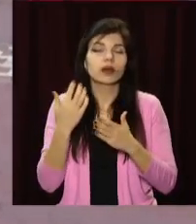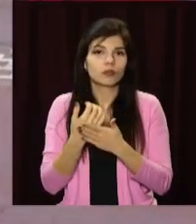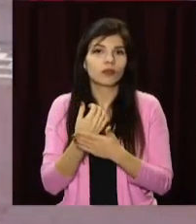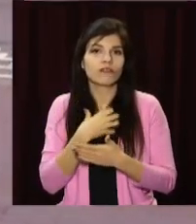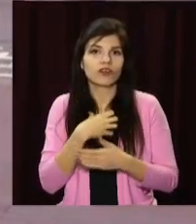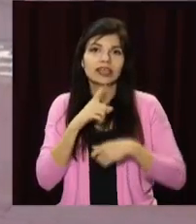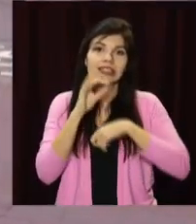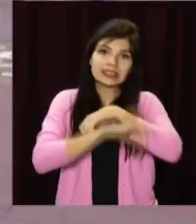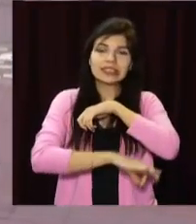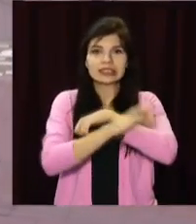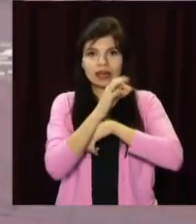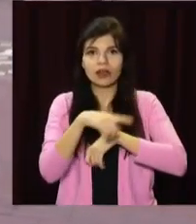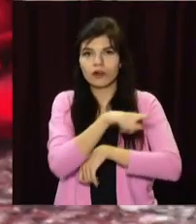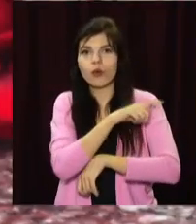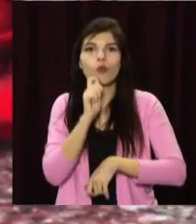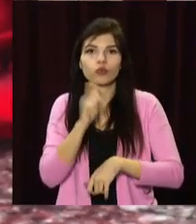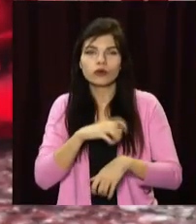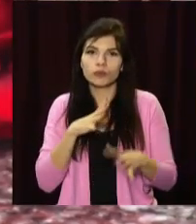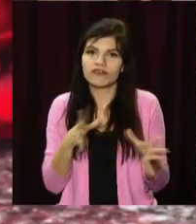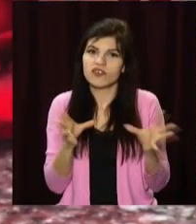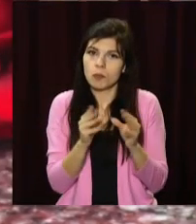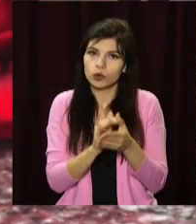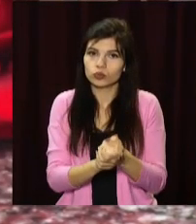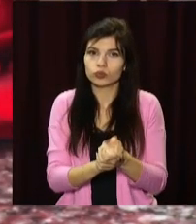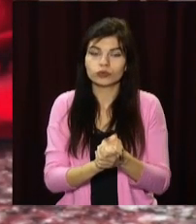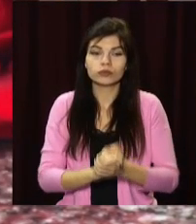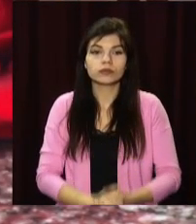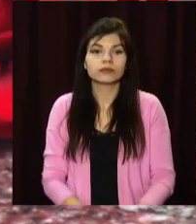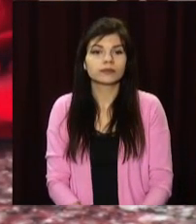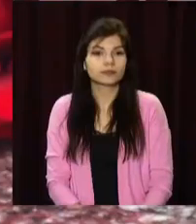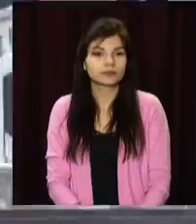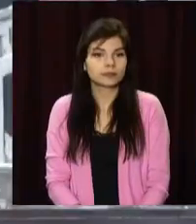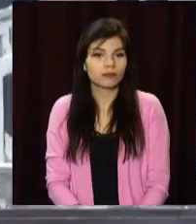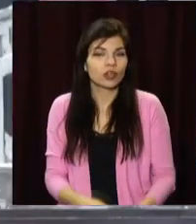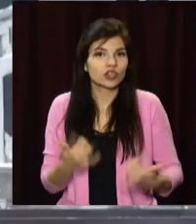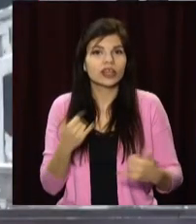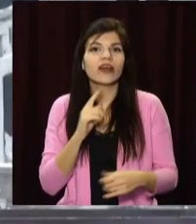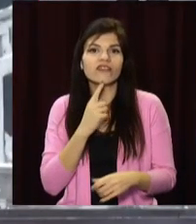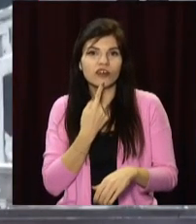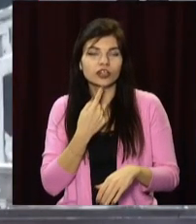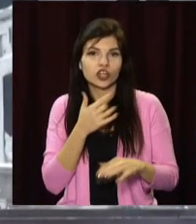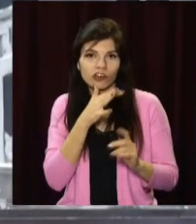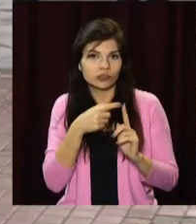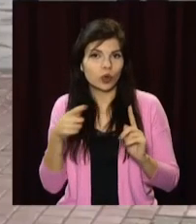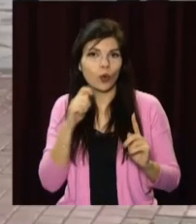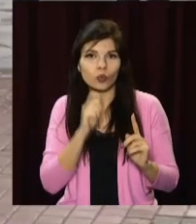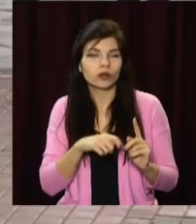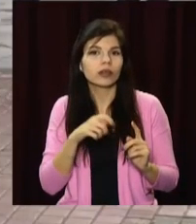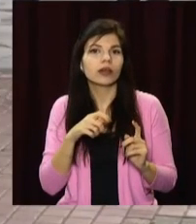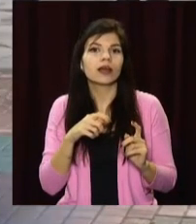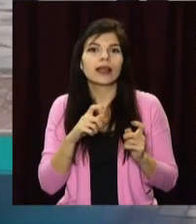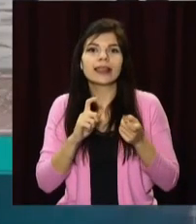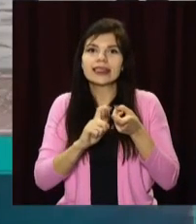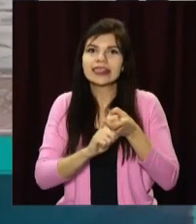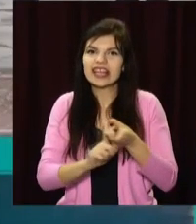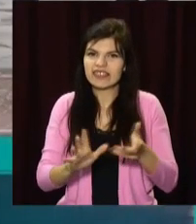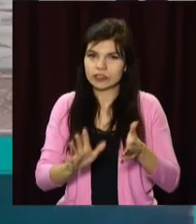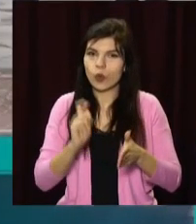що нині, під час російсько-української війни, як ніколи важливо, аби Схід і Захід України були разом. наразі